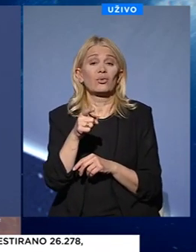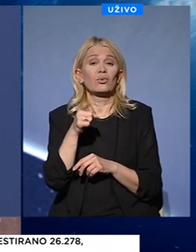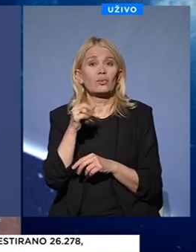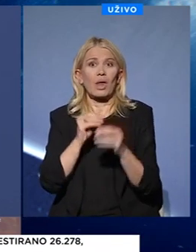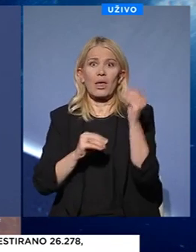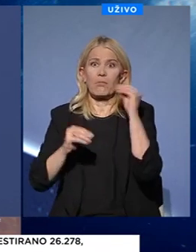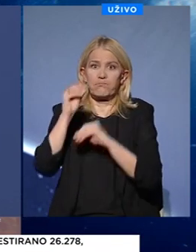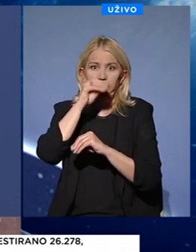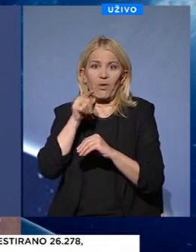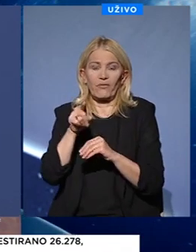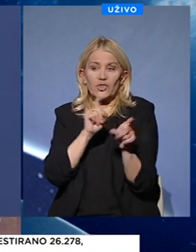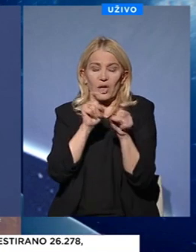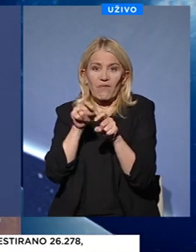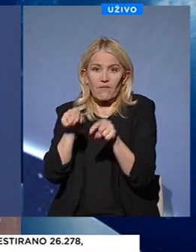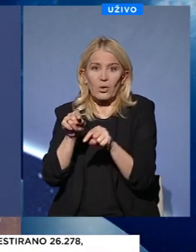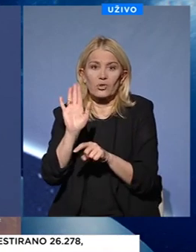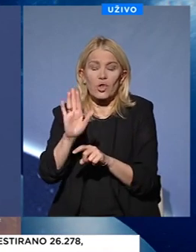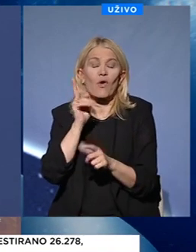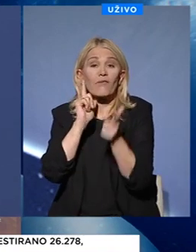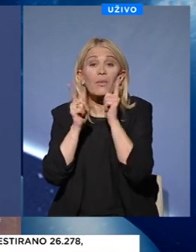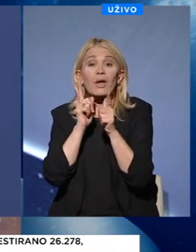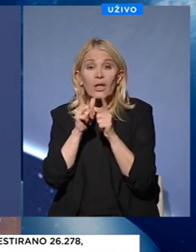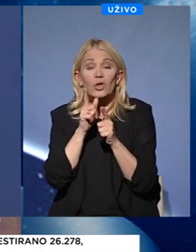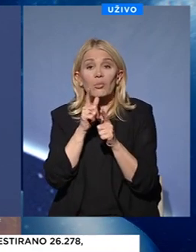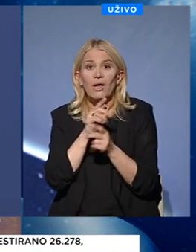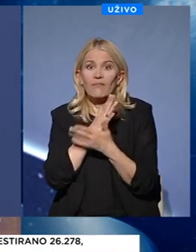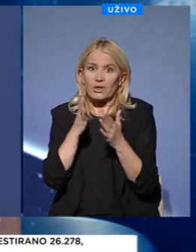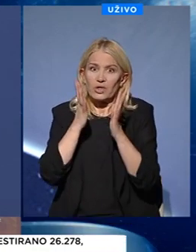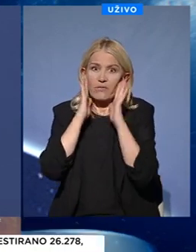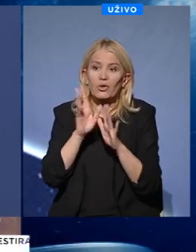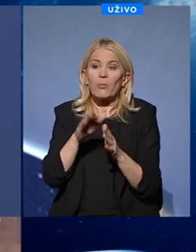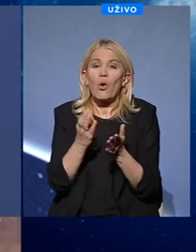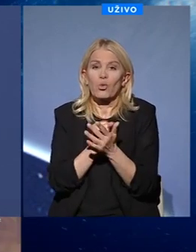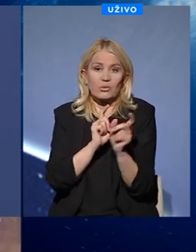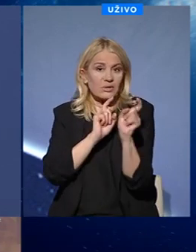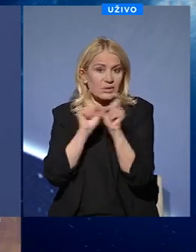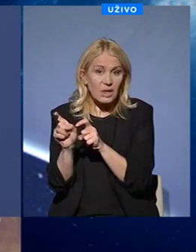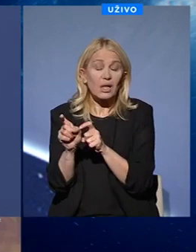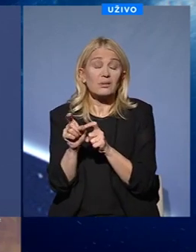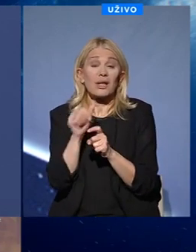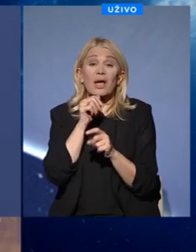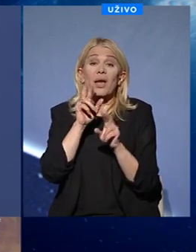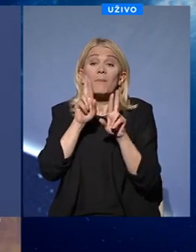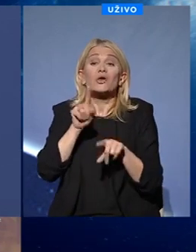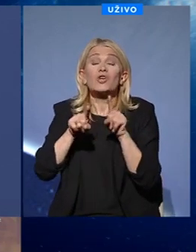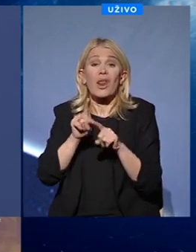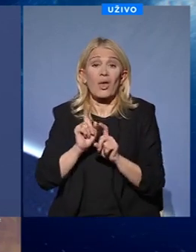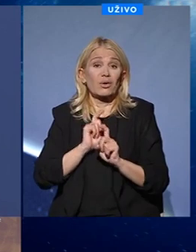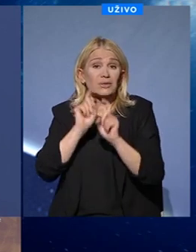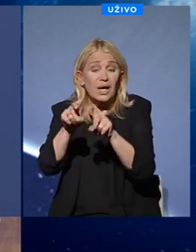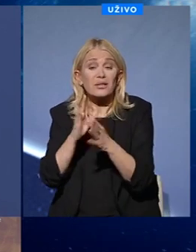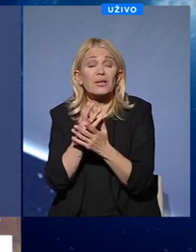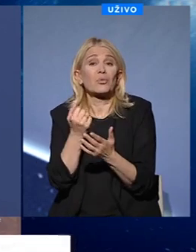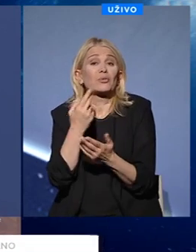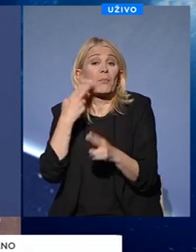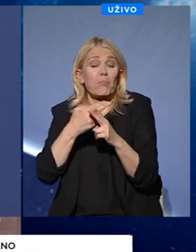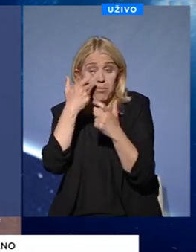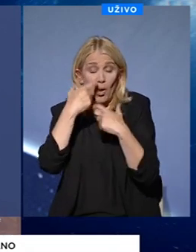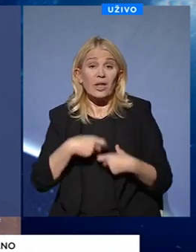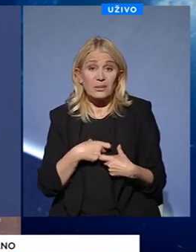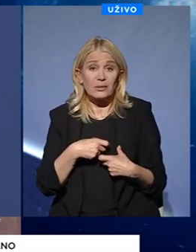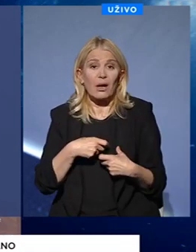povećana koncentracija virusa kod njih, da je veća verovatnoća da mogu da ga dobiju, da može neko da im prenese, da mogu da se razbole i